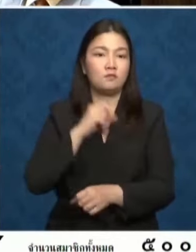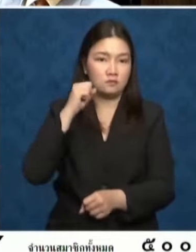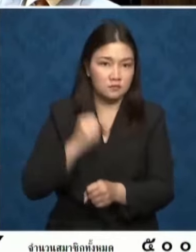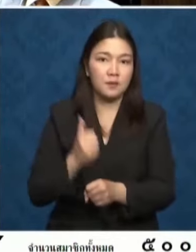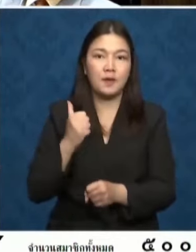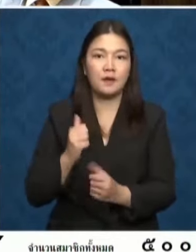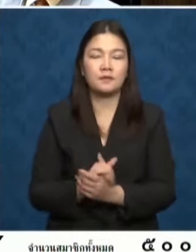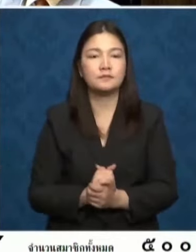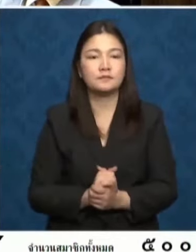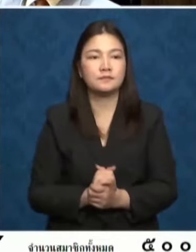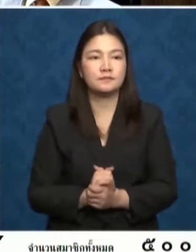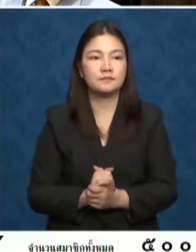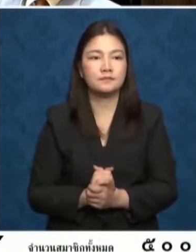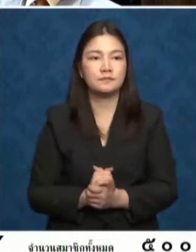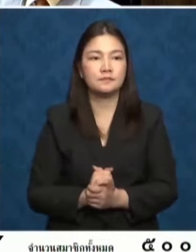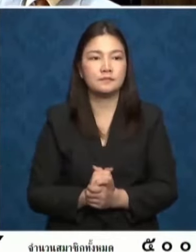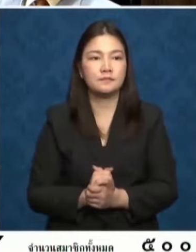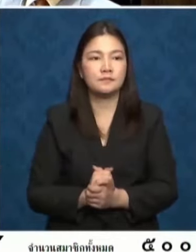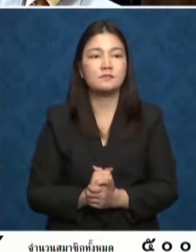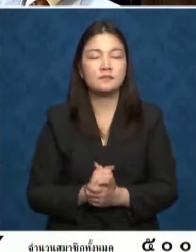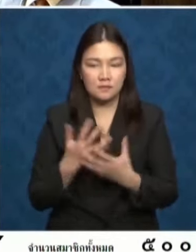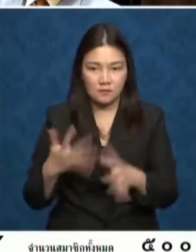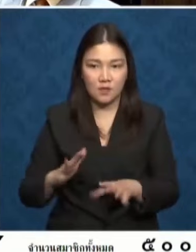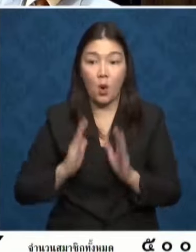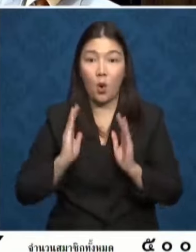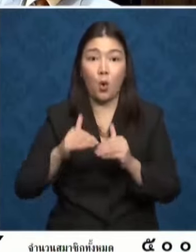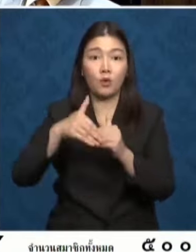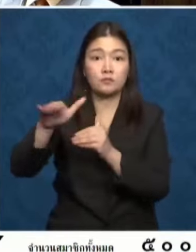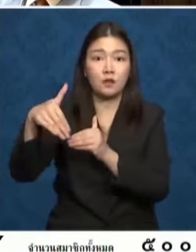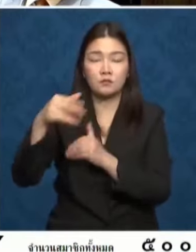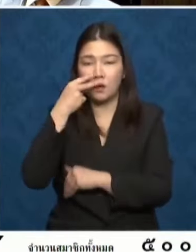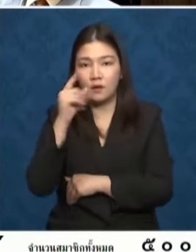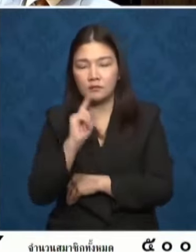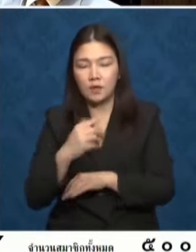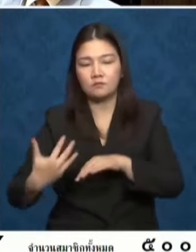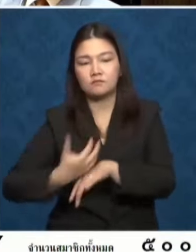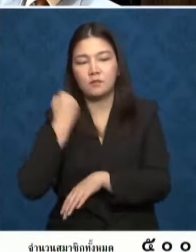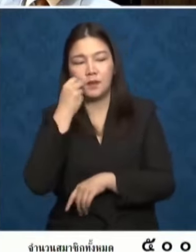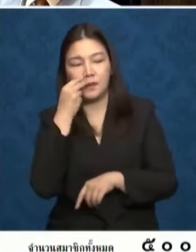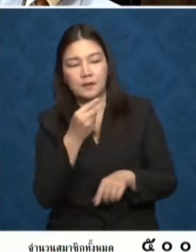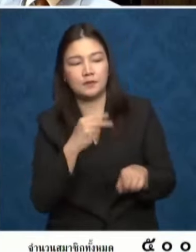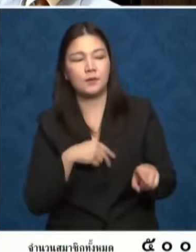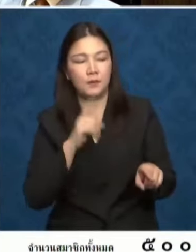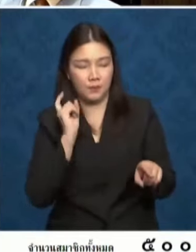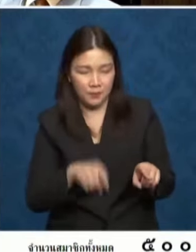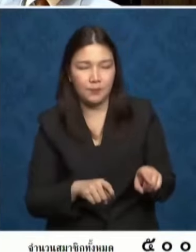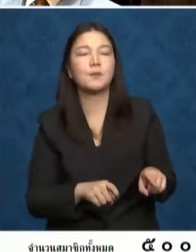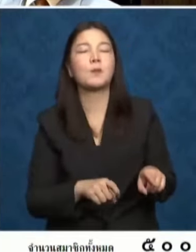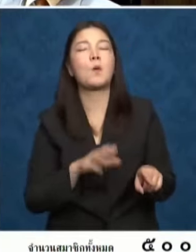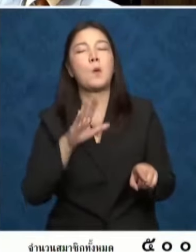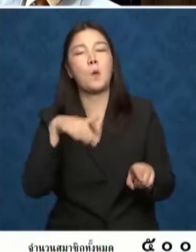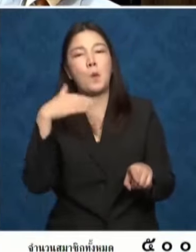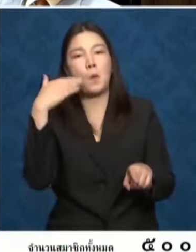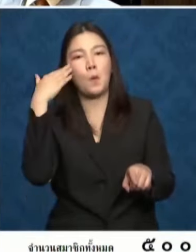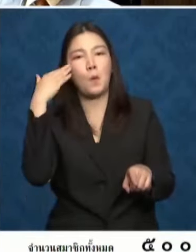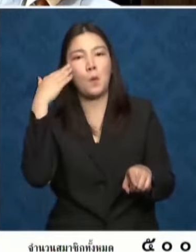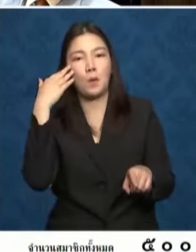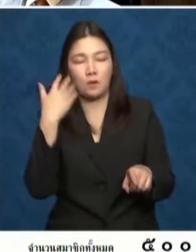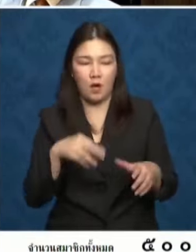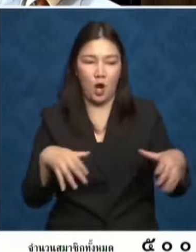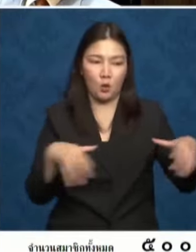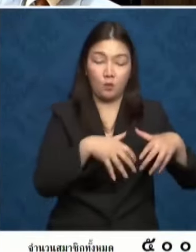ครับโดยเฉพาะคนนอกคนที่มีอำนาจต้องตระหนักรู้นะครับว่าสิ่งที่เขา